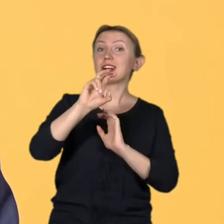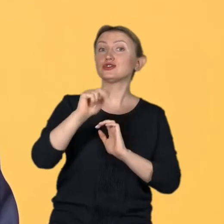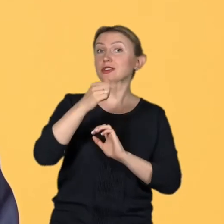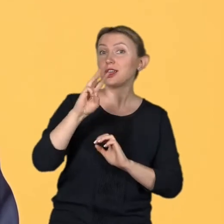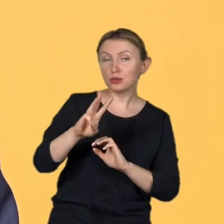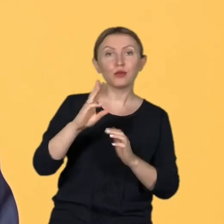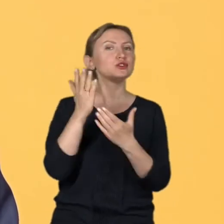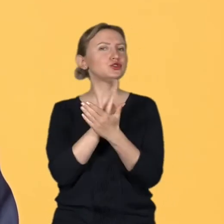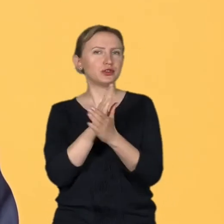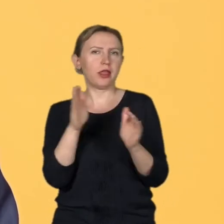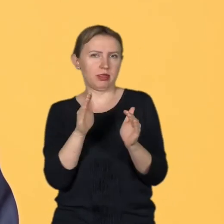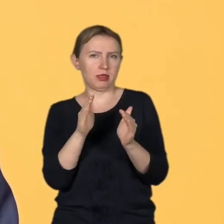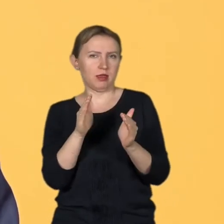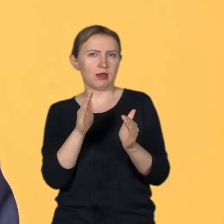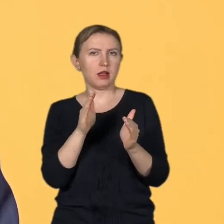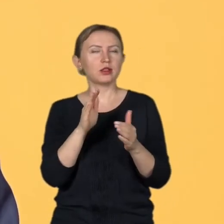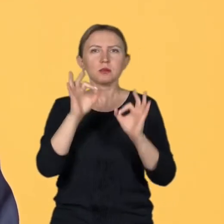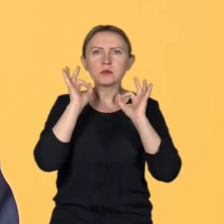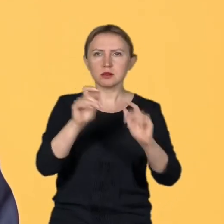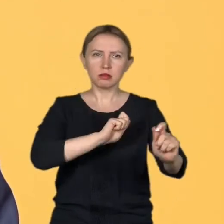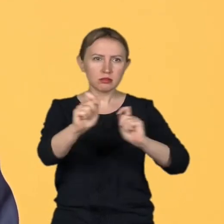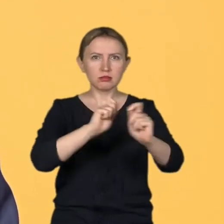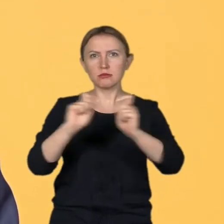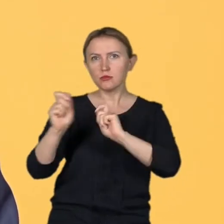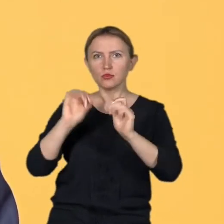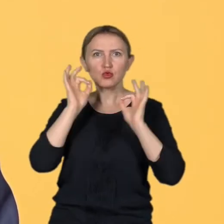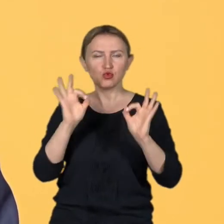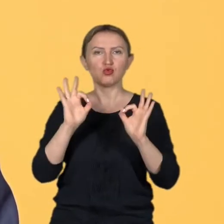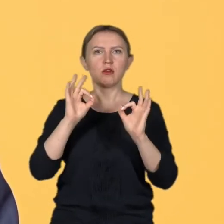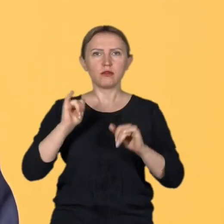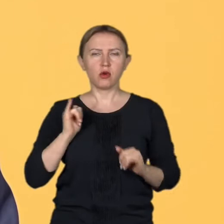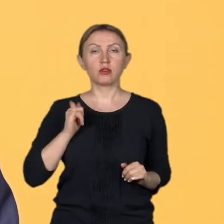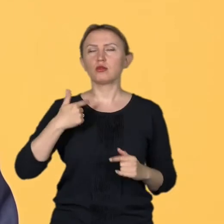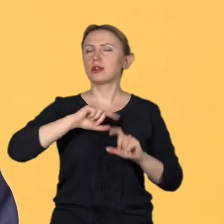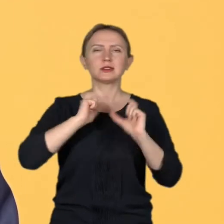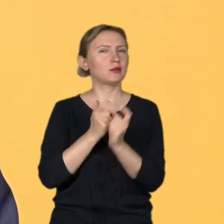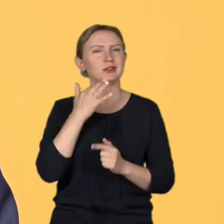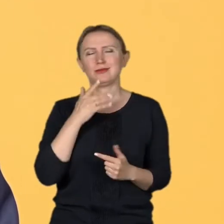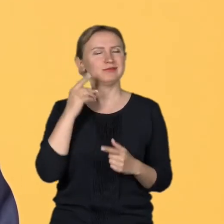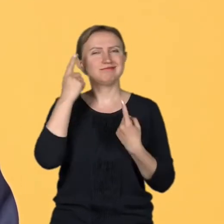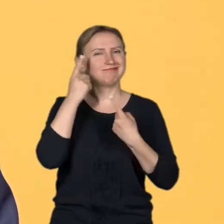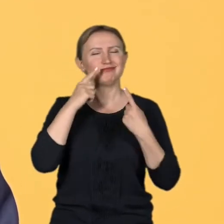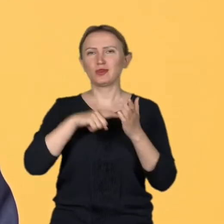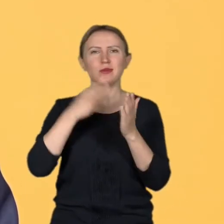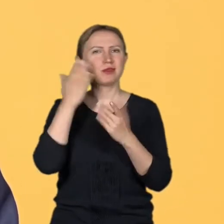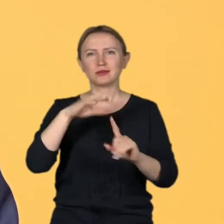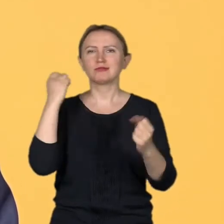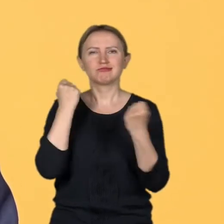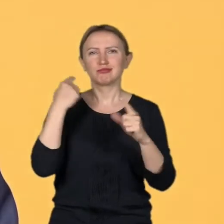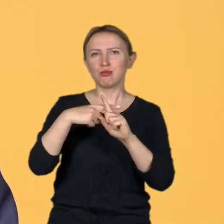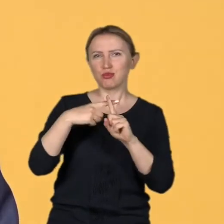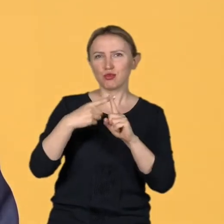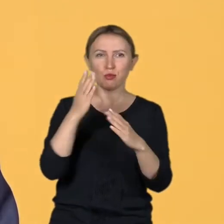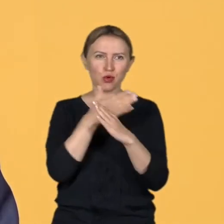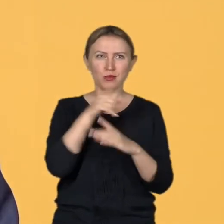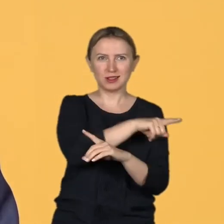miasta średniej wielkości z tym dobrym komunikacyjnym położeniem, bo ja cały czas uważam, że to jest olbrzymi atut Chrzanowa, położenie pomiędzy